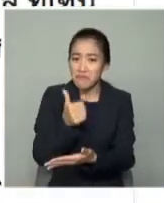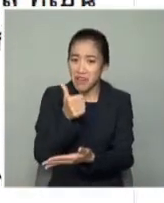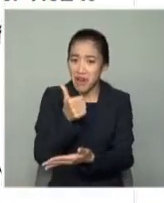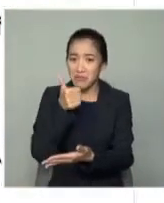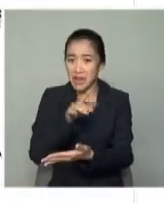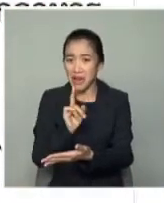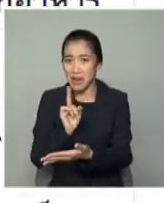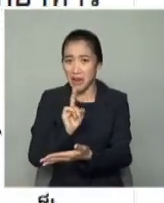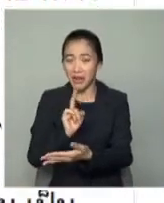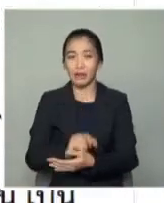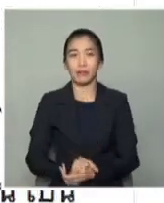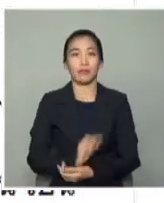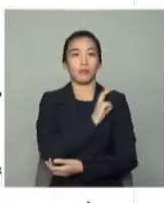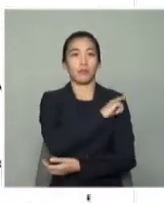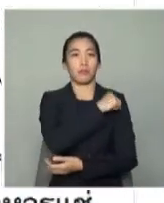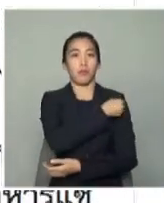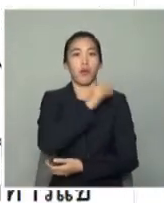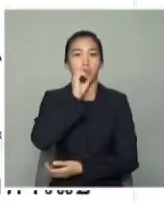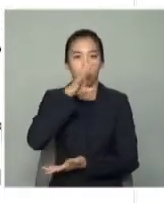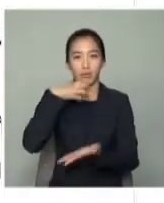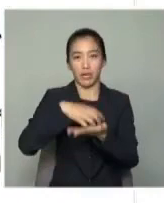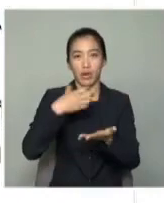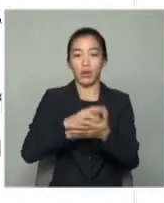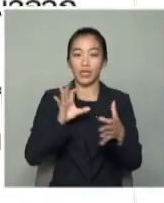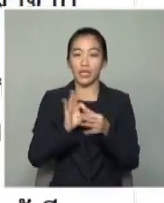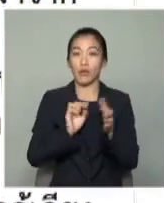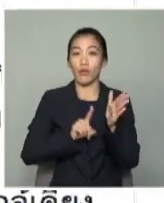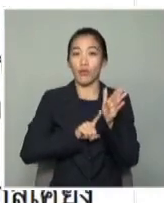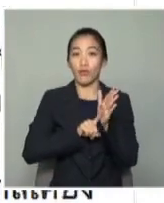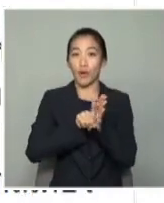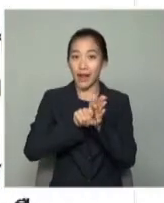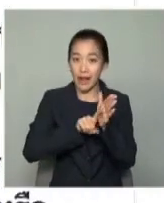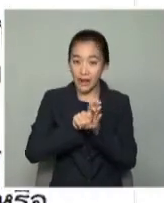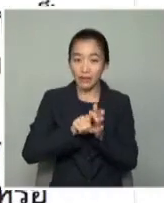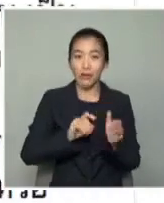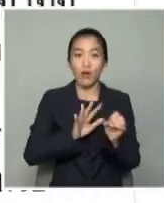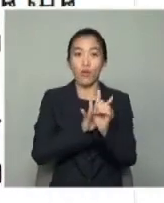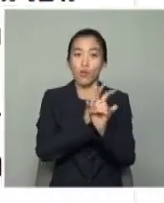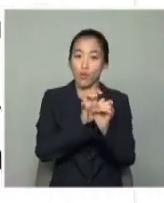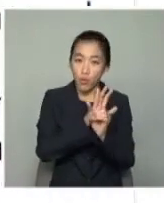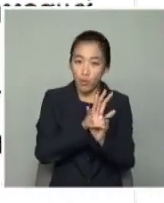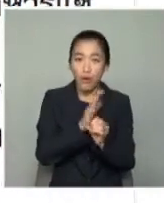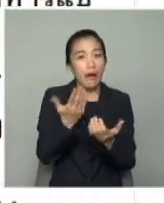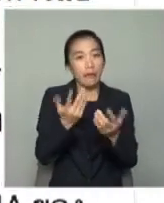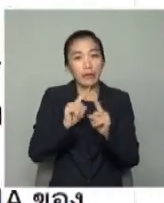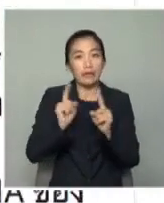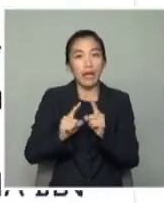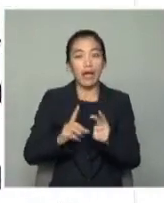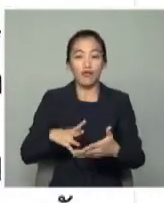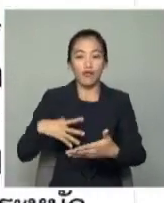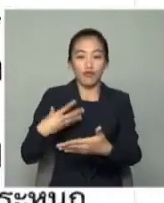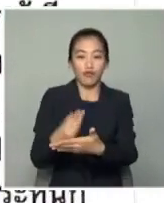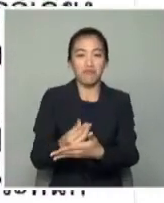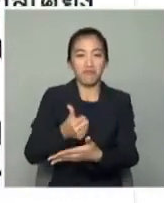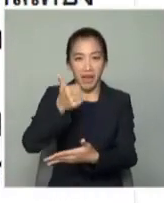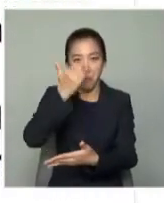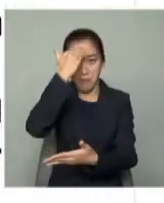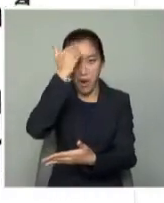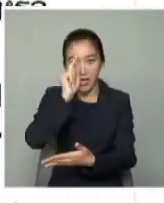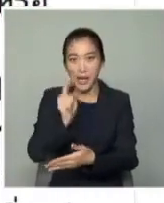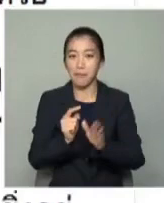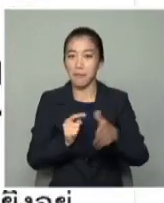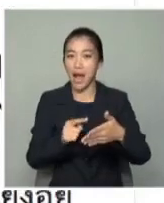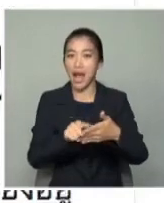ไวรัสรวมทั้งเชื้อโควิด-19 สามารถติดต่อได้โดยเชื้อมาสัมผัสที่เยื่อบุปากคอจ